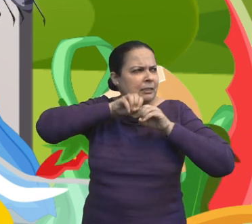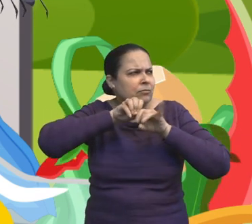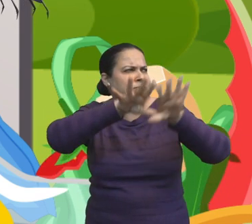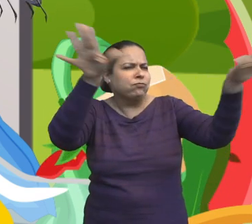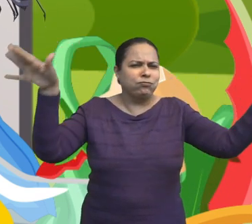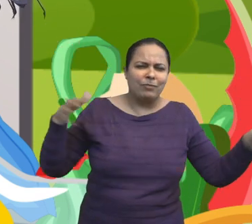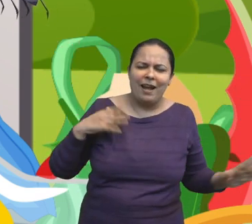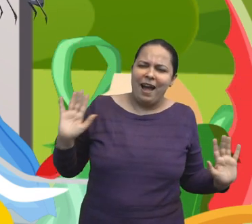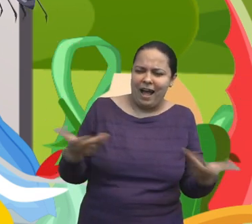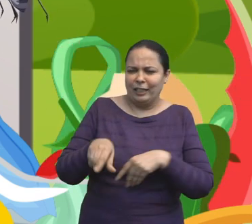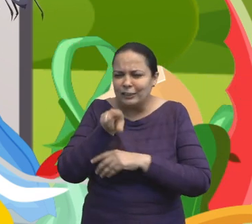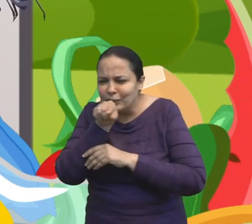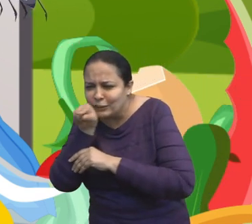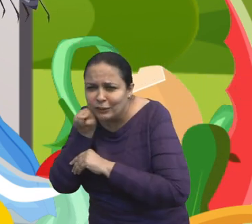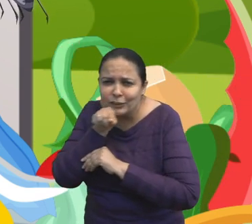मजा आएगा।